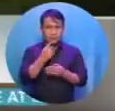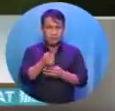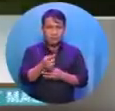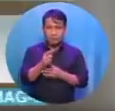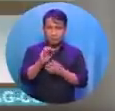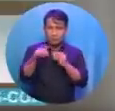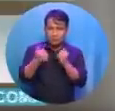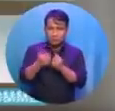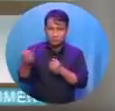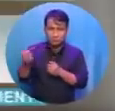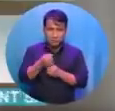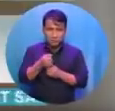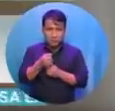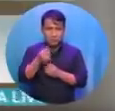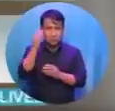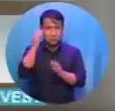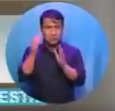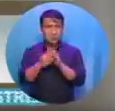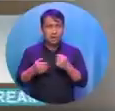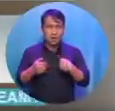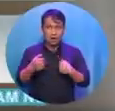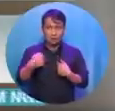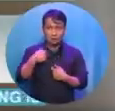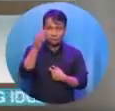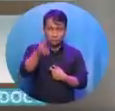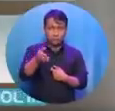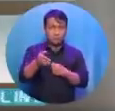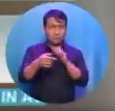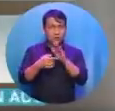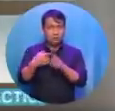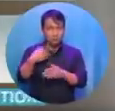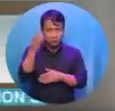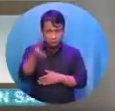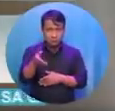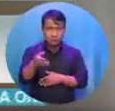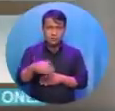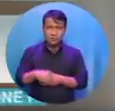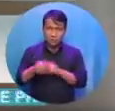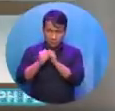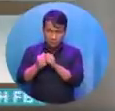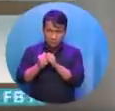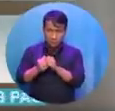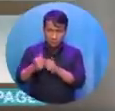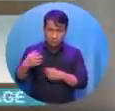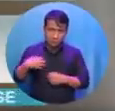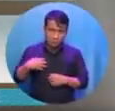maanuhan na kumuha ng picture nila. Kaya ako na po mismo ang kumusta dun, sir. May kasama kang police?